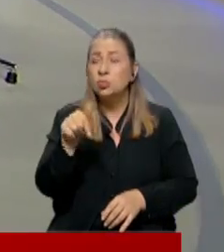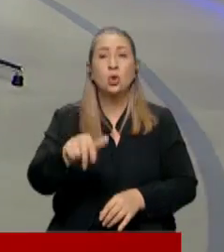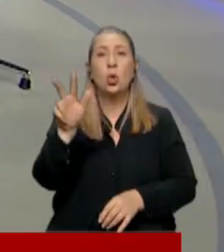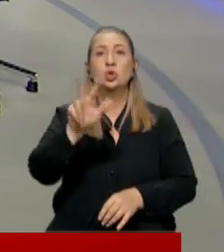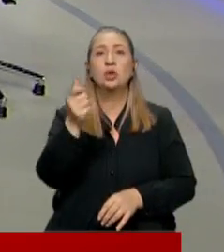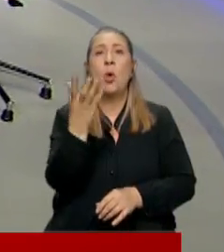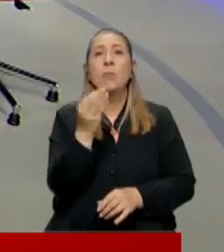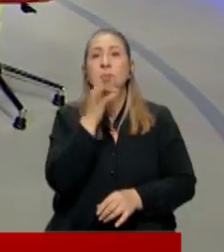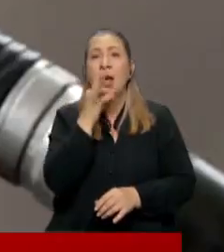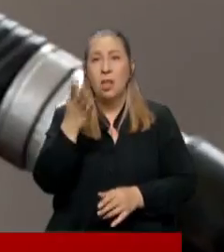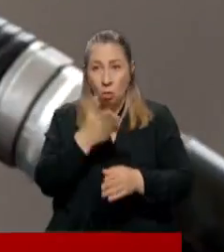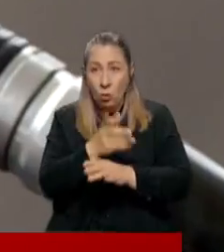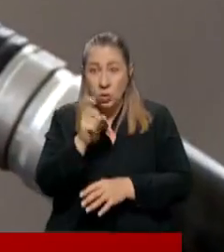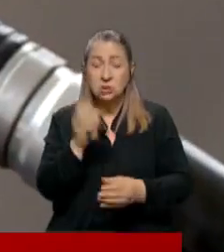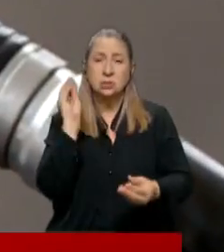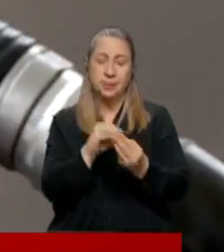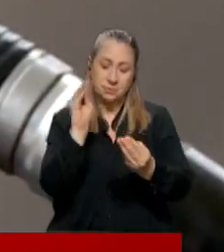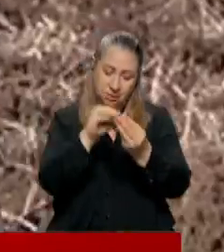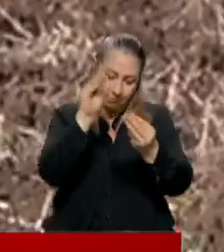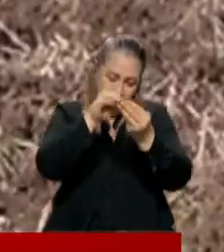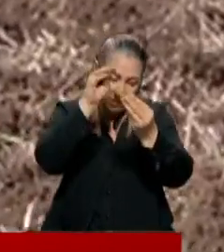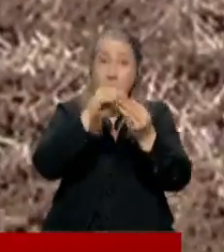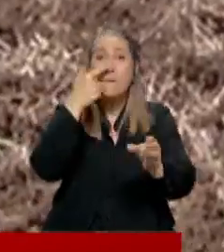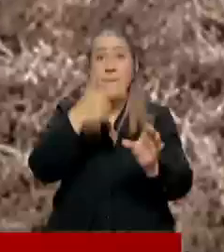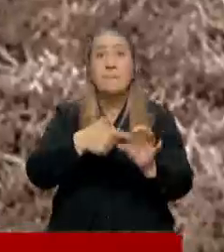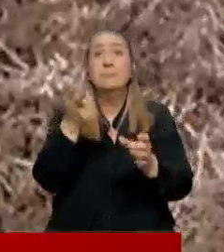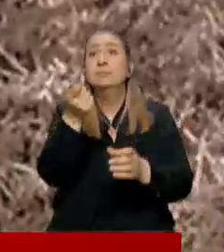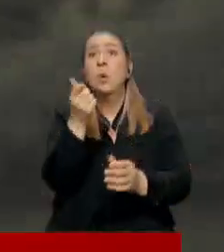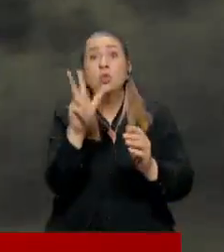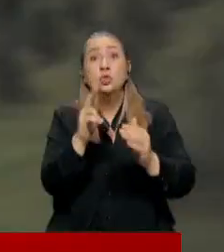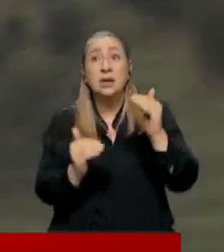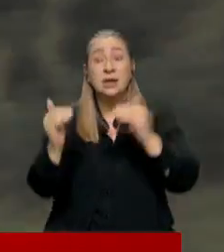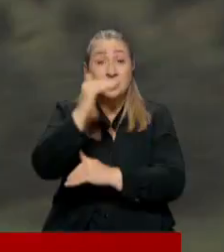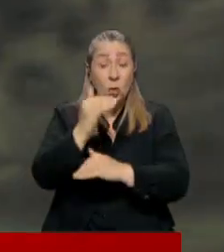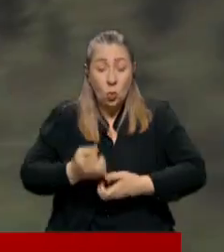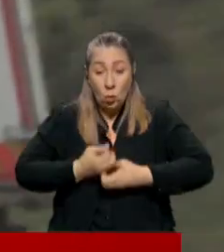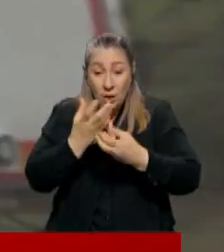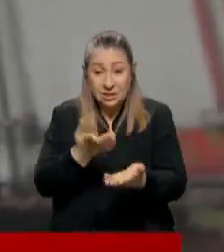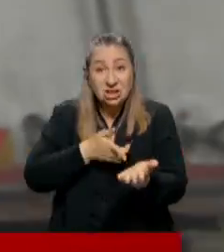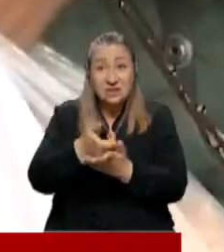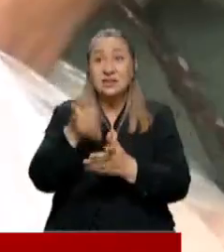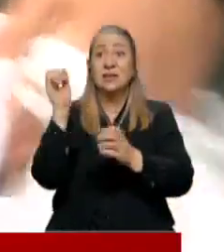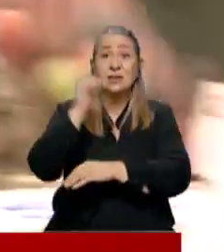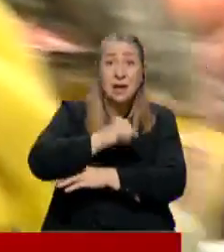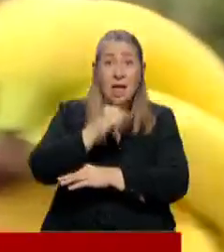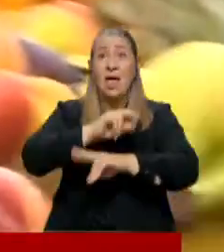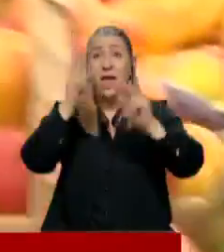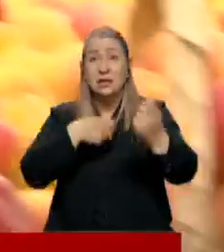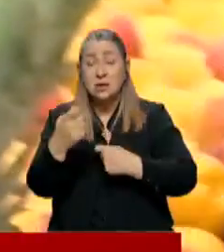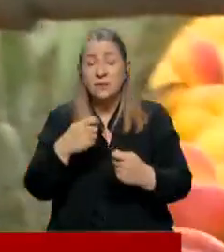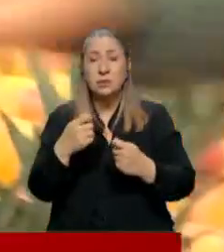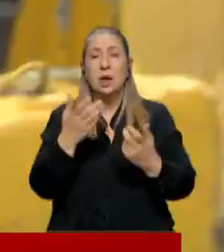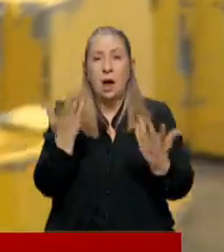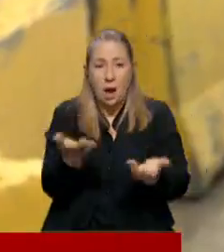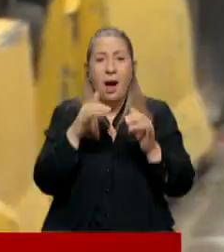30 liraya dayandı. Doğru mu? Zam üstüne zam geldi. Motorin 30 lirayı aştı. Üreticinin, nakliyecinin, esnafın haliyle